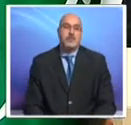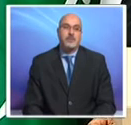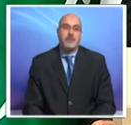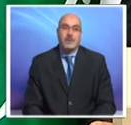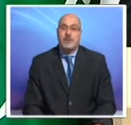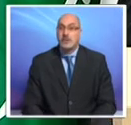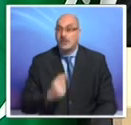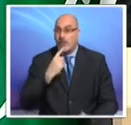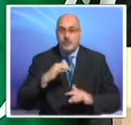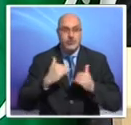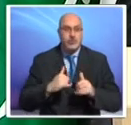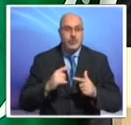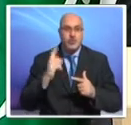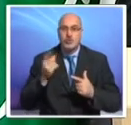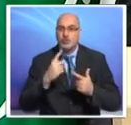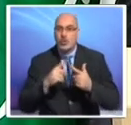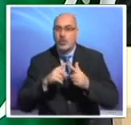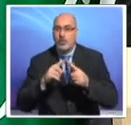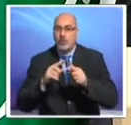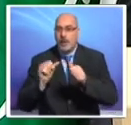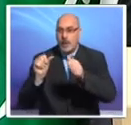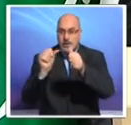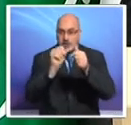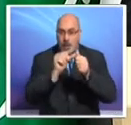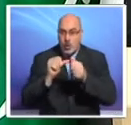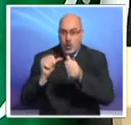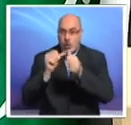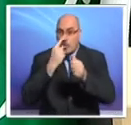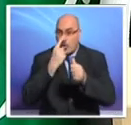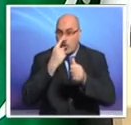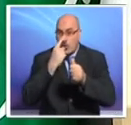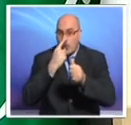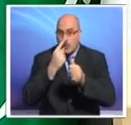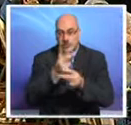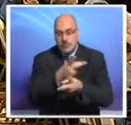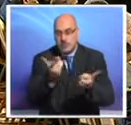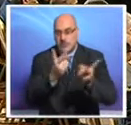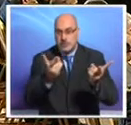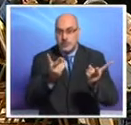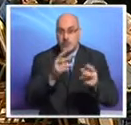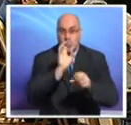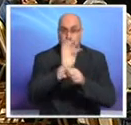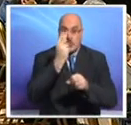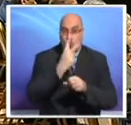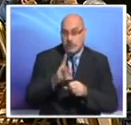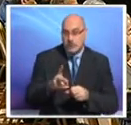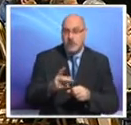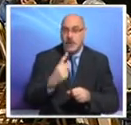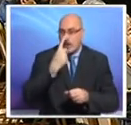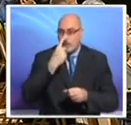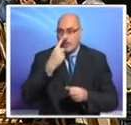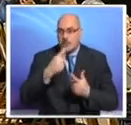لم تبخل بتقاسم تجربتها في مكافحة الإرهاب. هذه التجربة التي